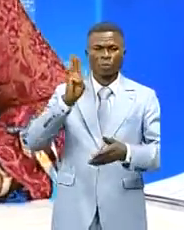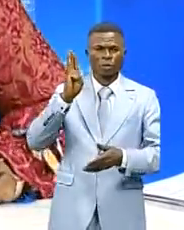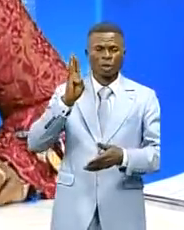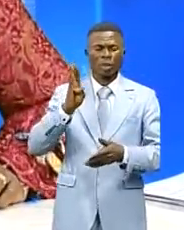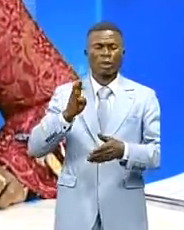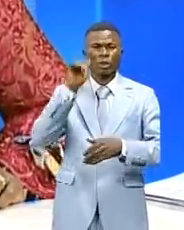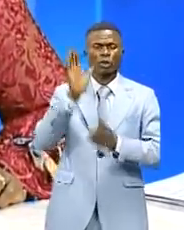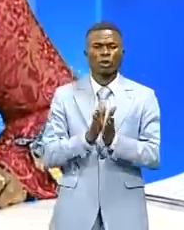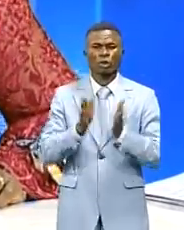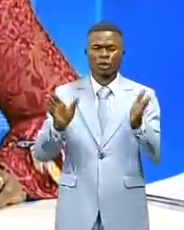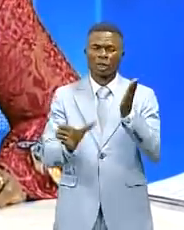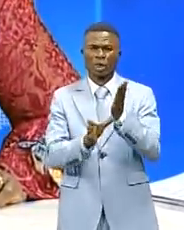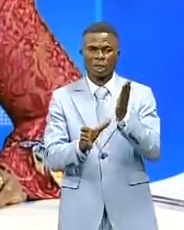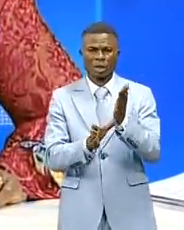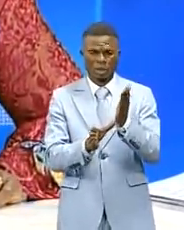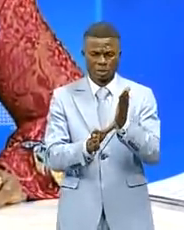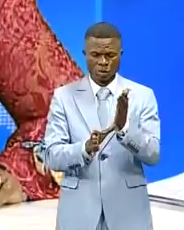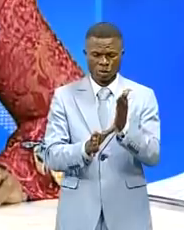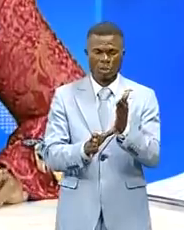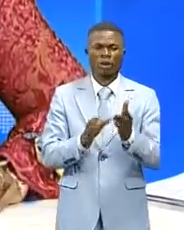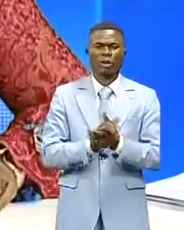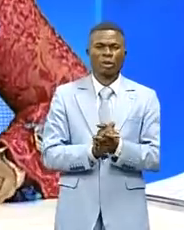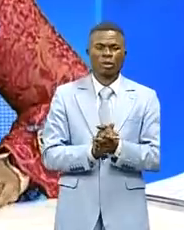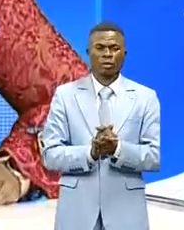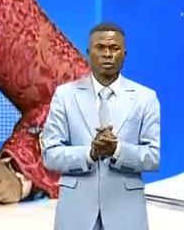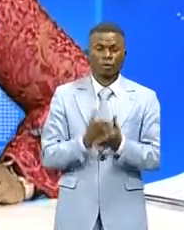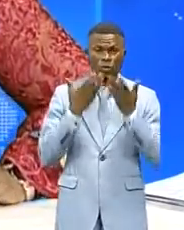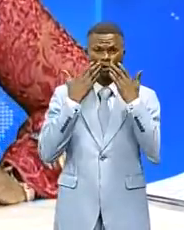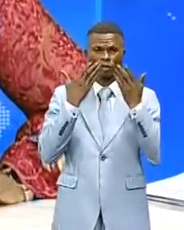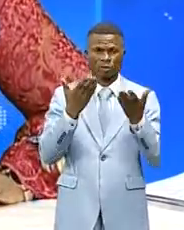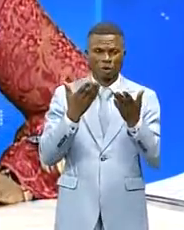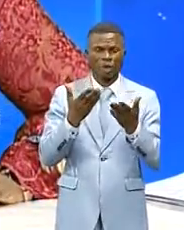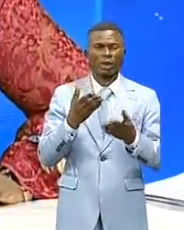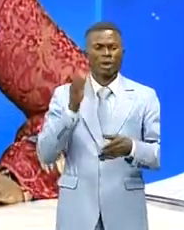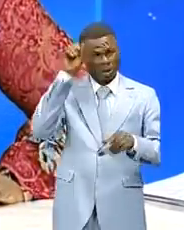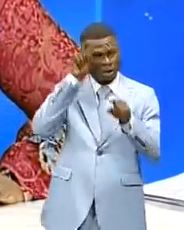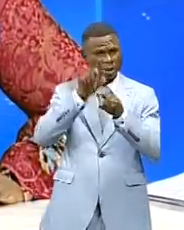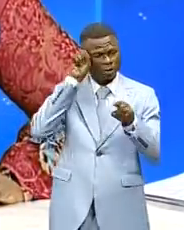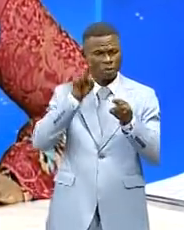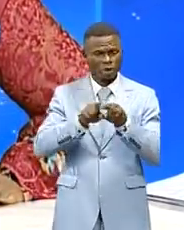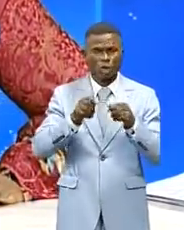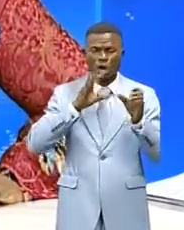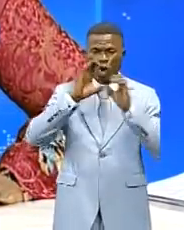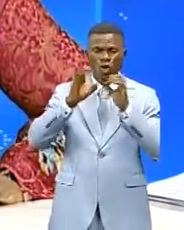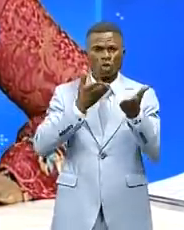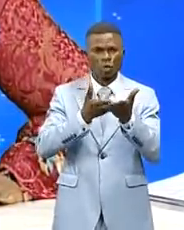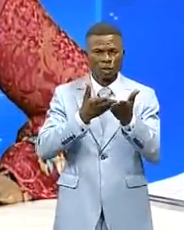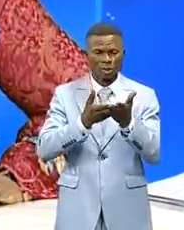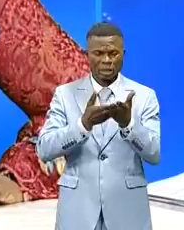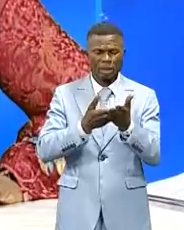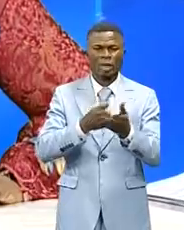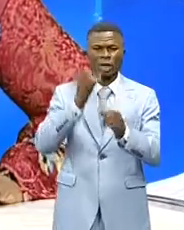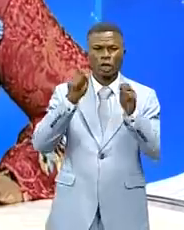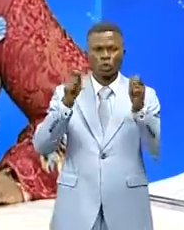directeur des informations télévisées intérieur voilà se passerait communiqué c'est par ce communiqué de services que nous conte